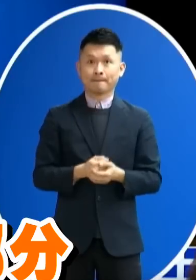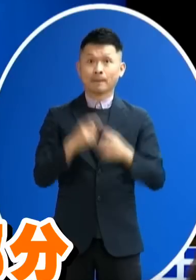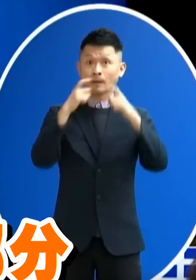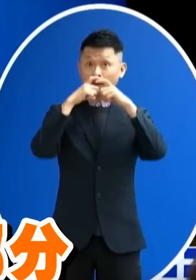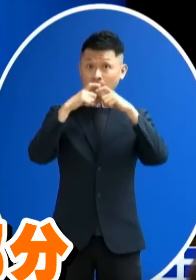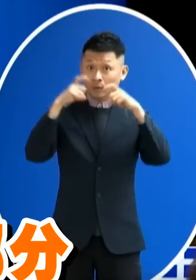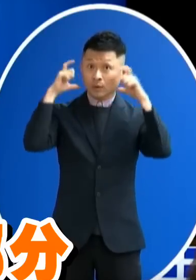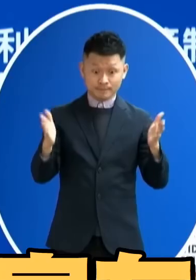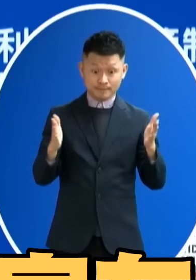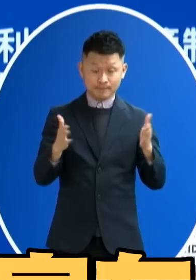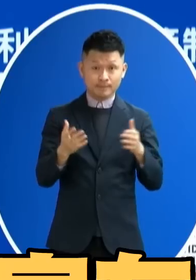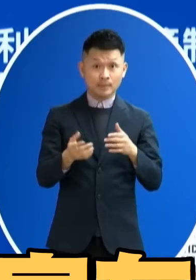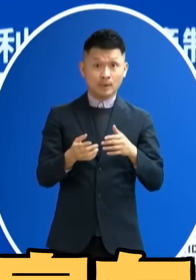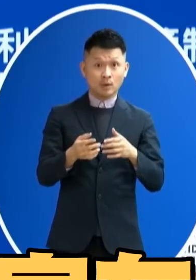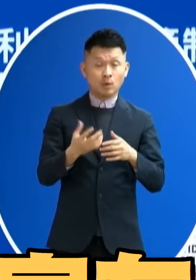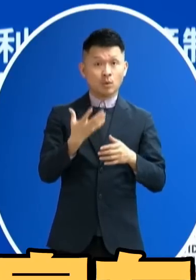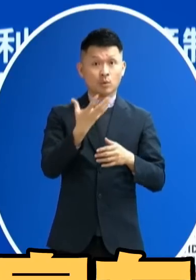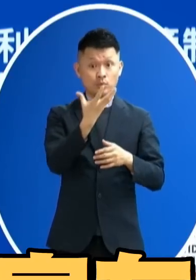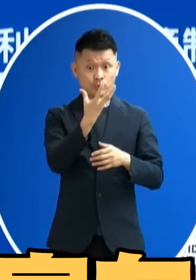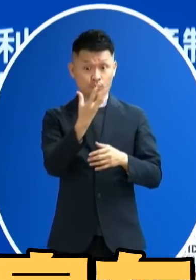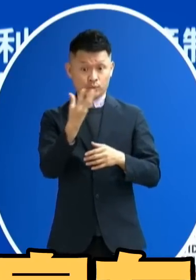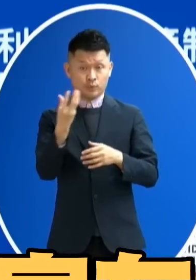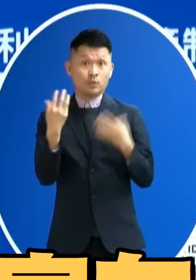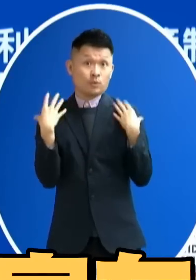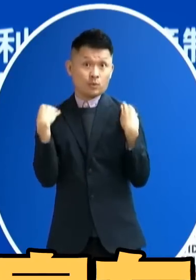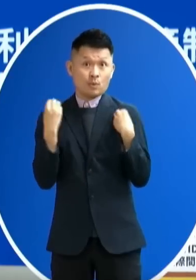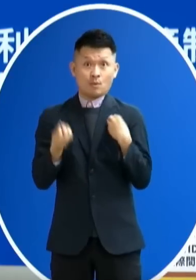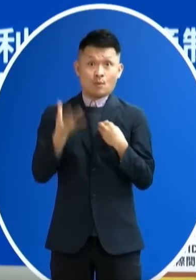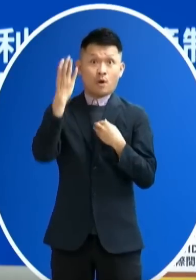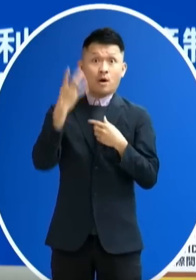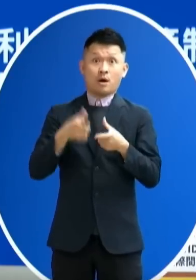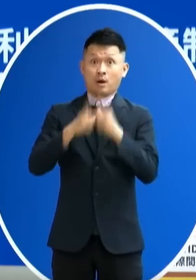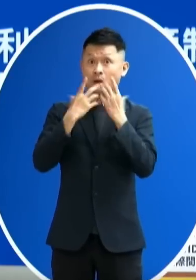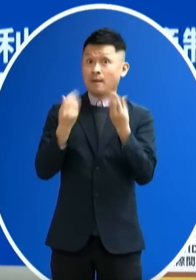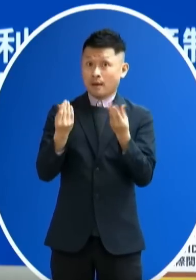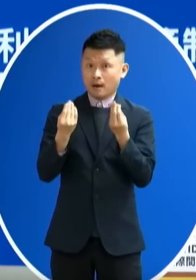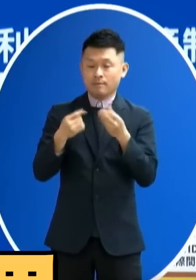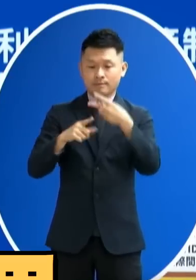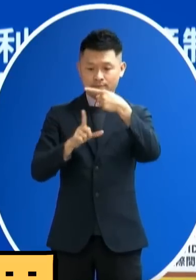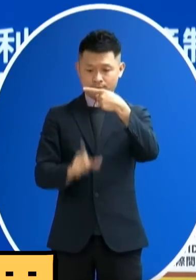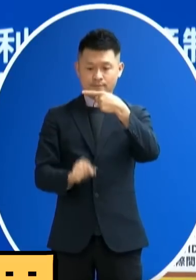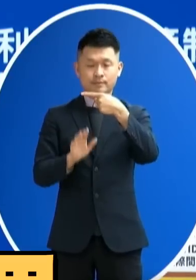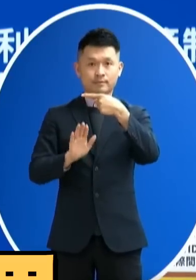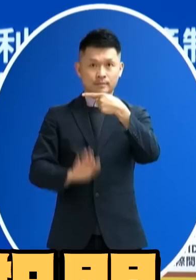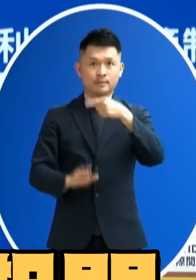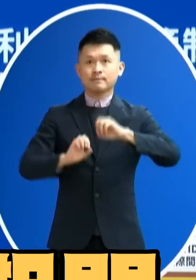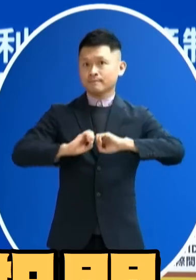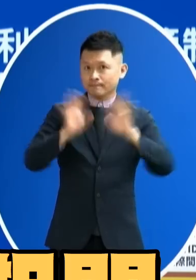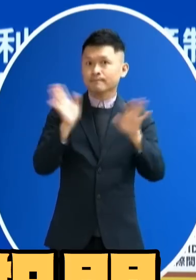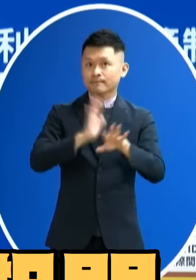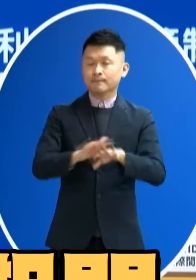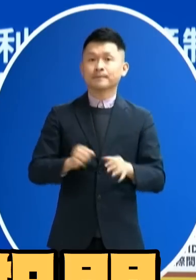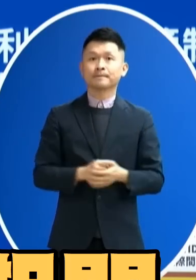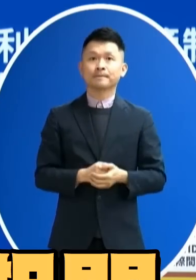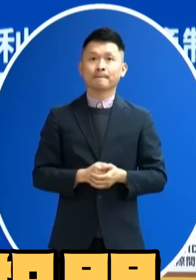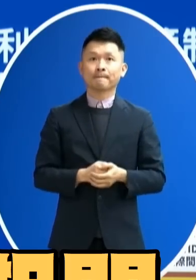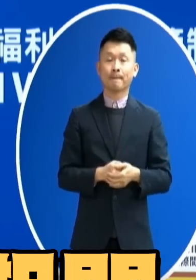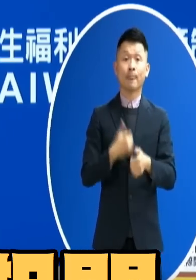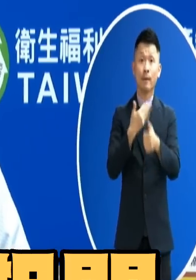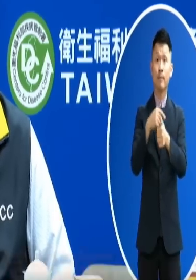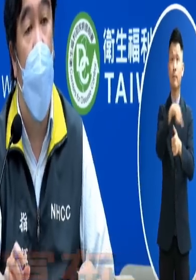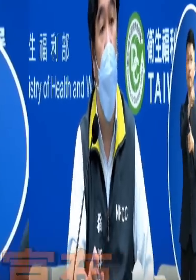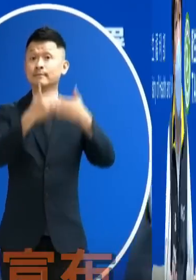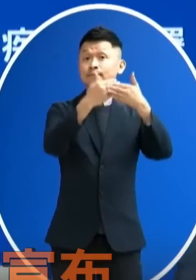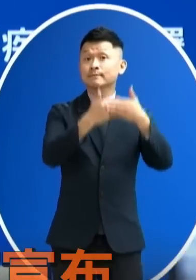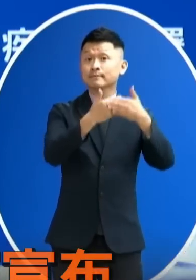口罩第二阶段开放的部分， 我们会在一月底的时候做宣布。那宣布之后，当然会有一个给大家准备的期